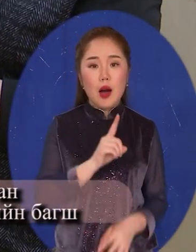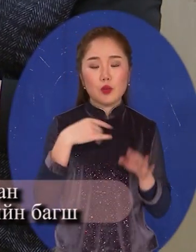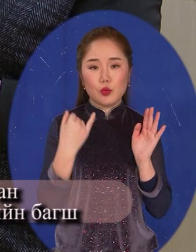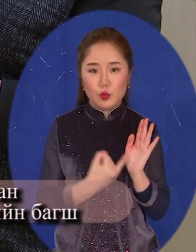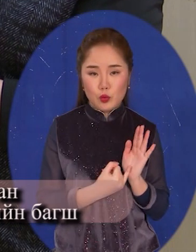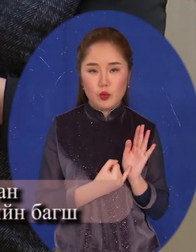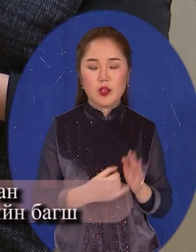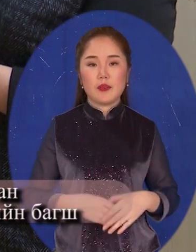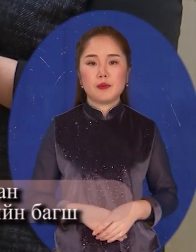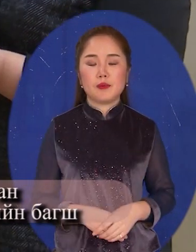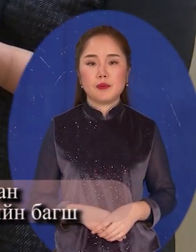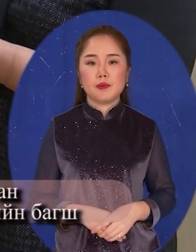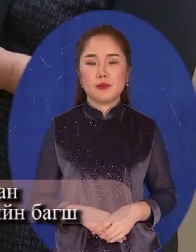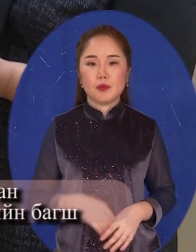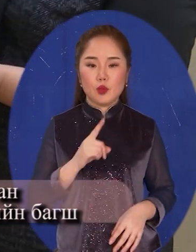116